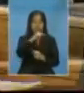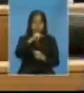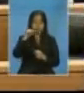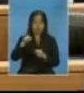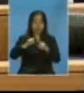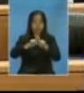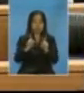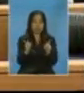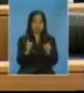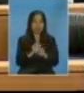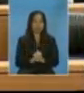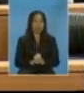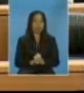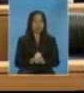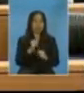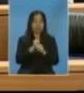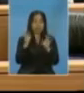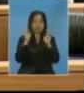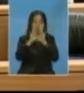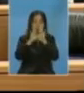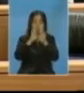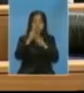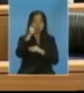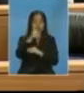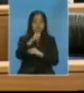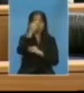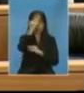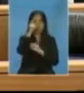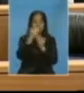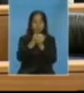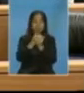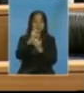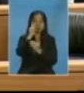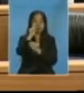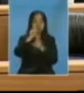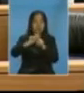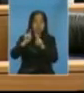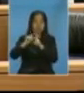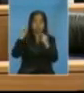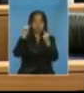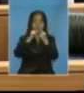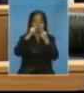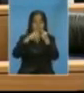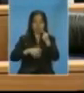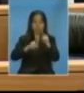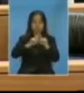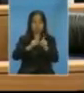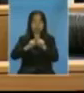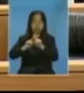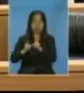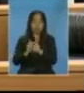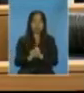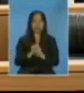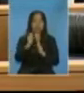ณ์เนี่ยคงจะไม่ได้เพราะการกู้เงินแต่ละครั้งก็มีวัตถุประสงค์ไม่เหมือนกันการออกกฎหม